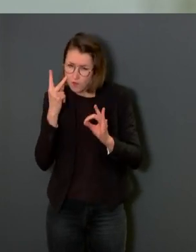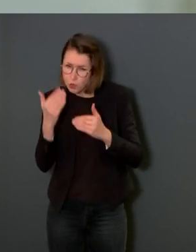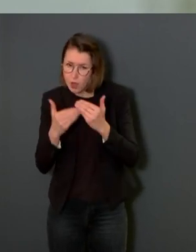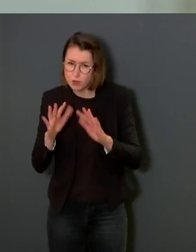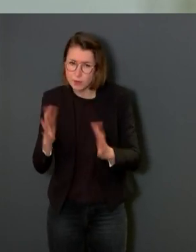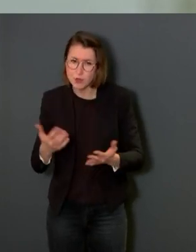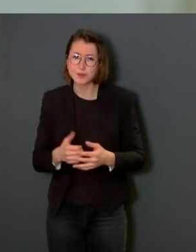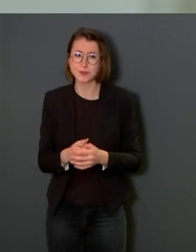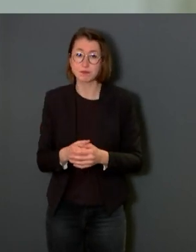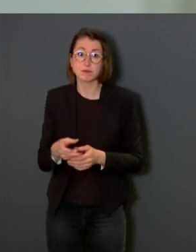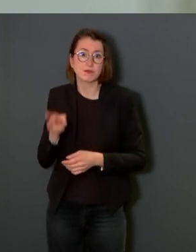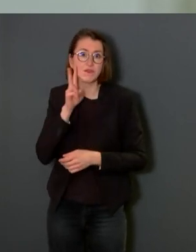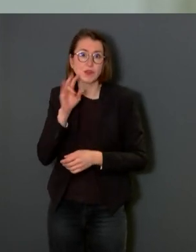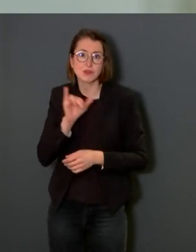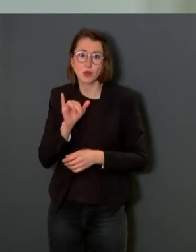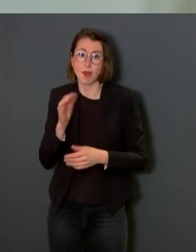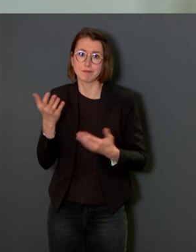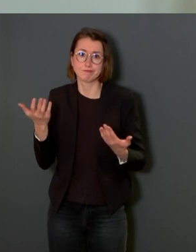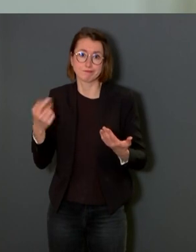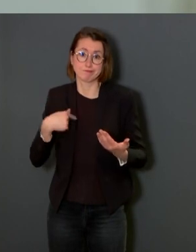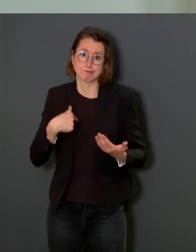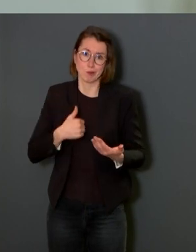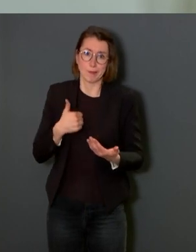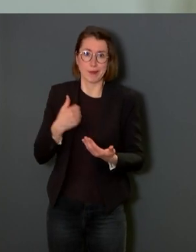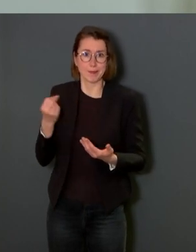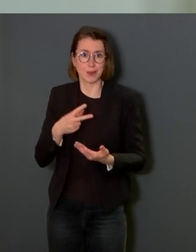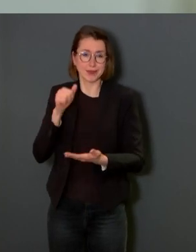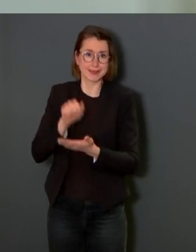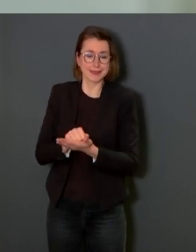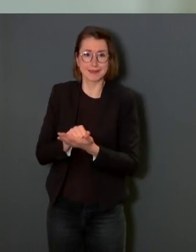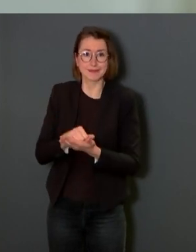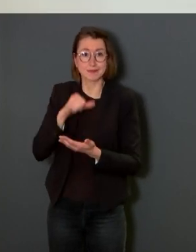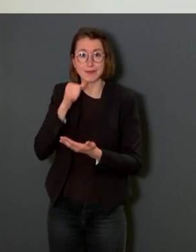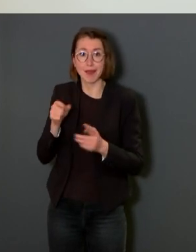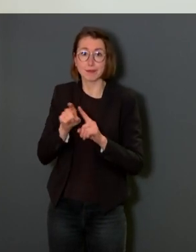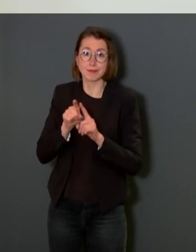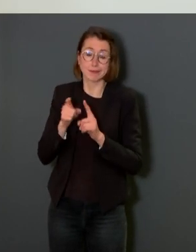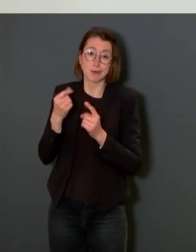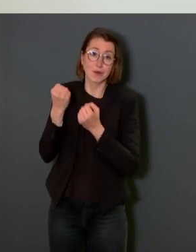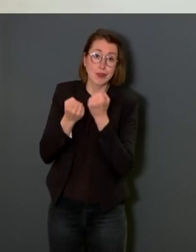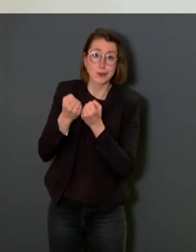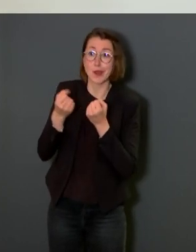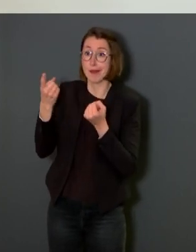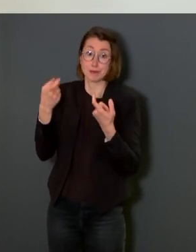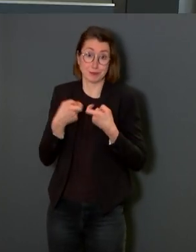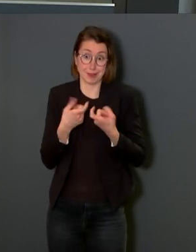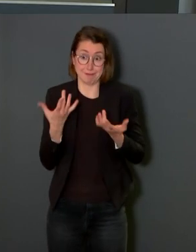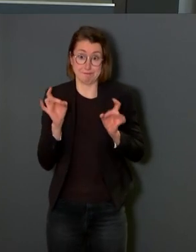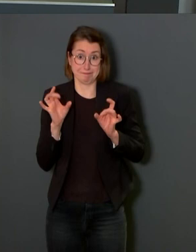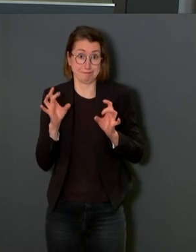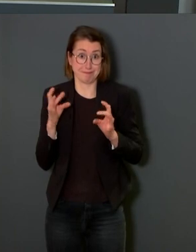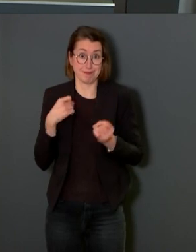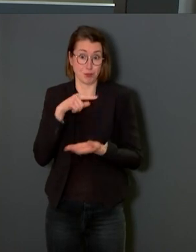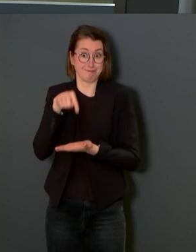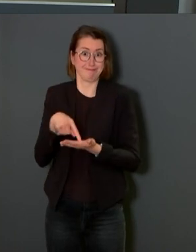à la 6e réforme de l'État. Donc je ne dois pas m'embarrasser de gouverneur ou autre. Alors de temps en temps, c'est ennuyeux, puis de temps en temps, c'est